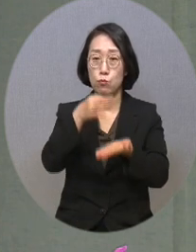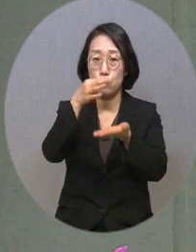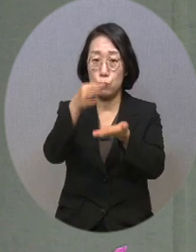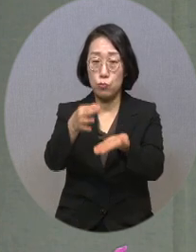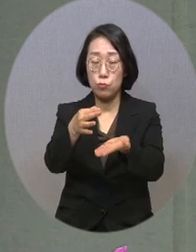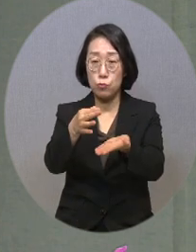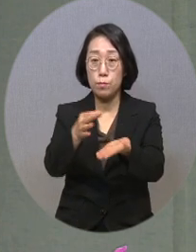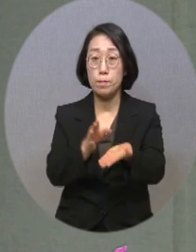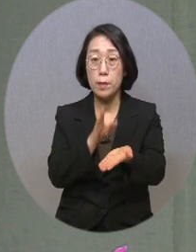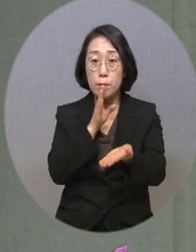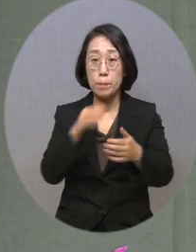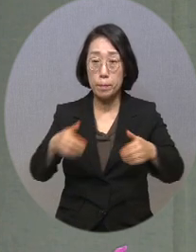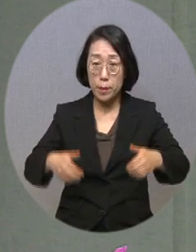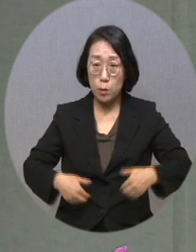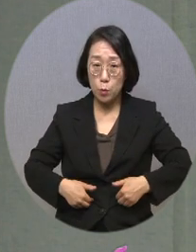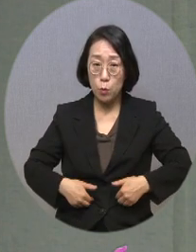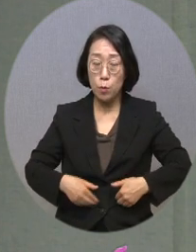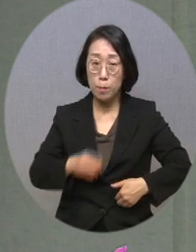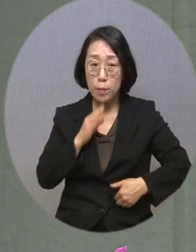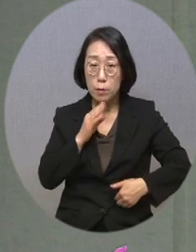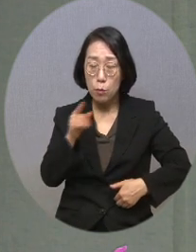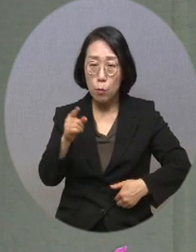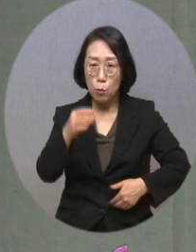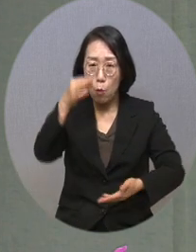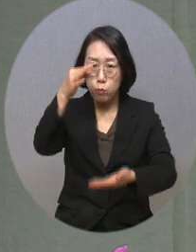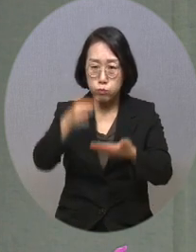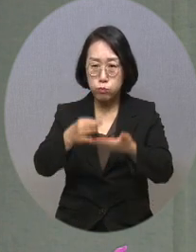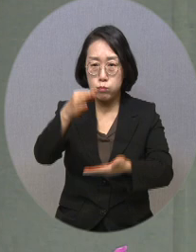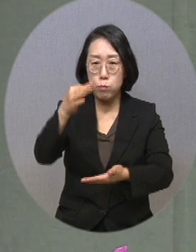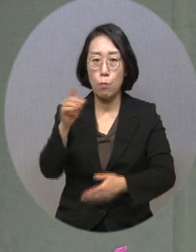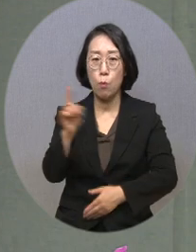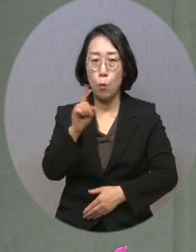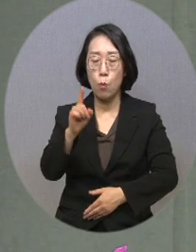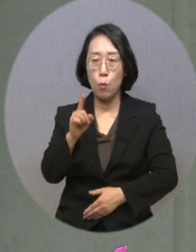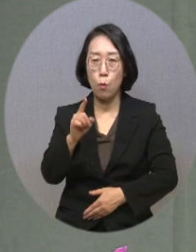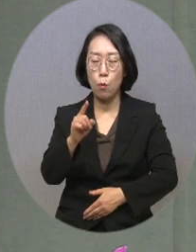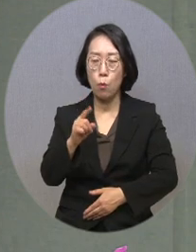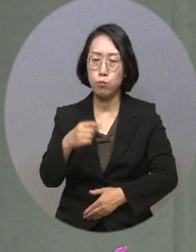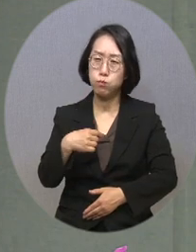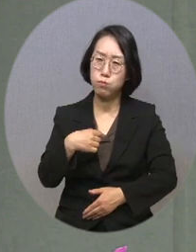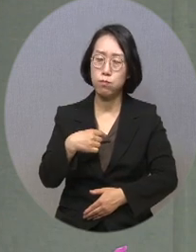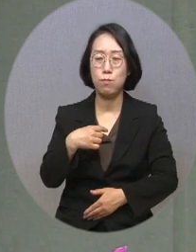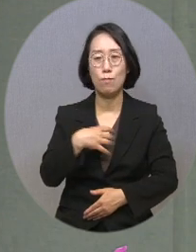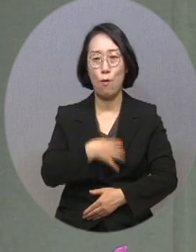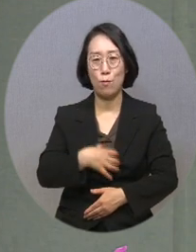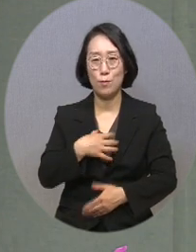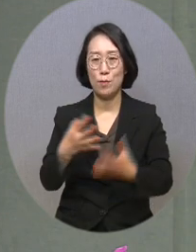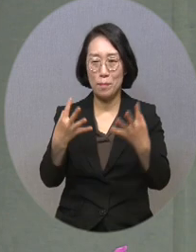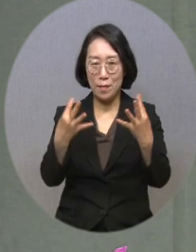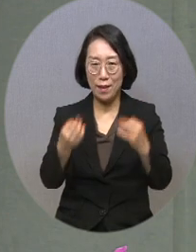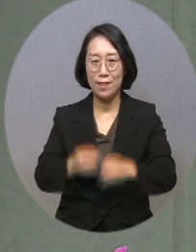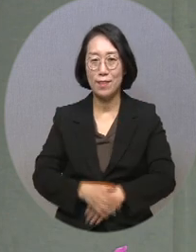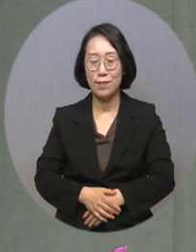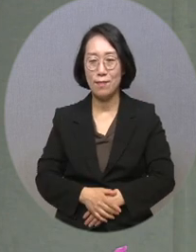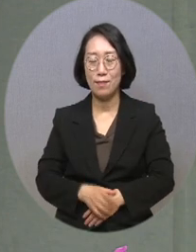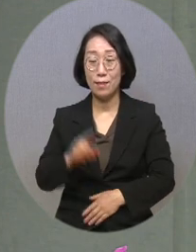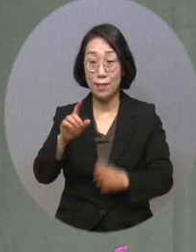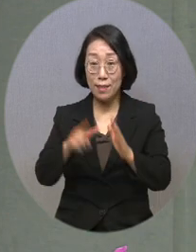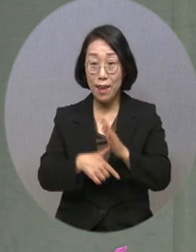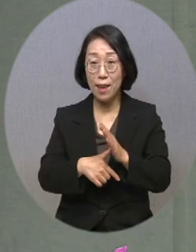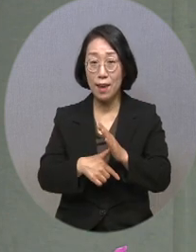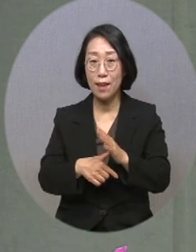정도 내야 할까? 더 내야 할까? 적게 내야 할까? 굉장히 의구심을 많이 갖습니다. 이렇게 답답할 때